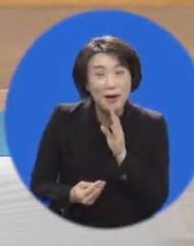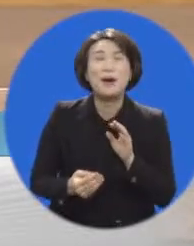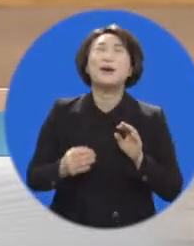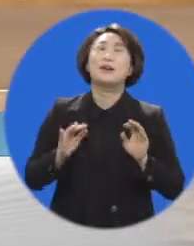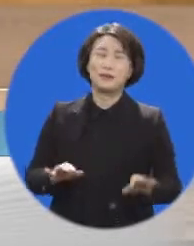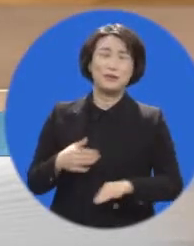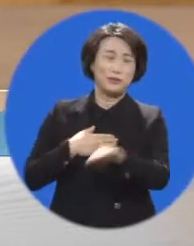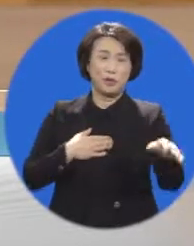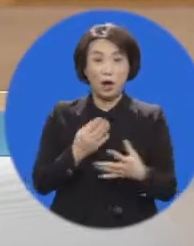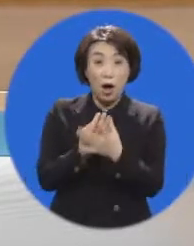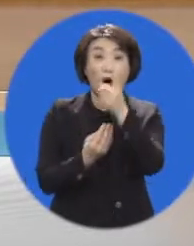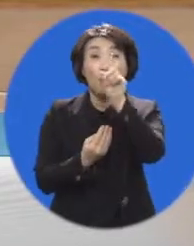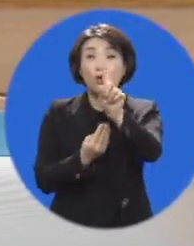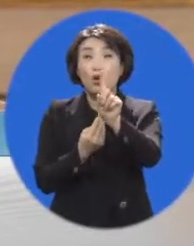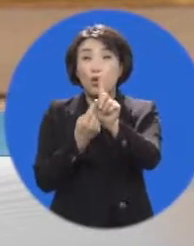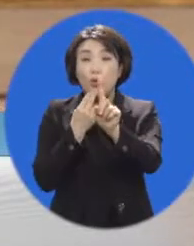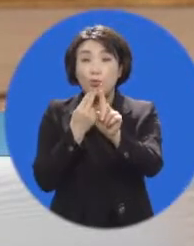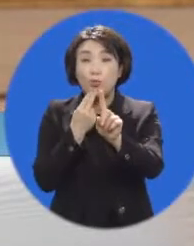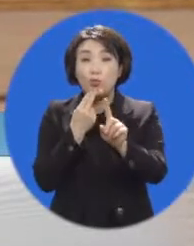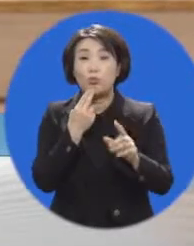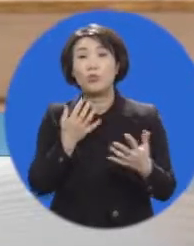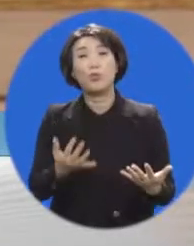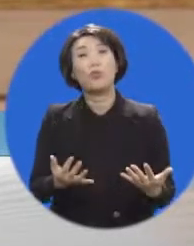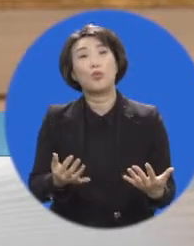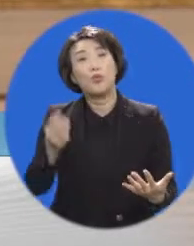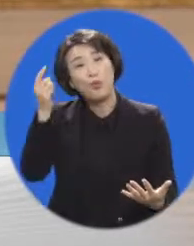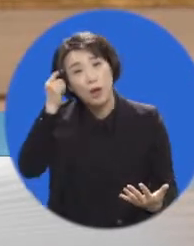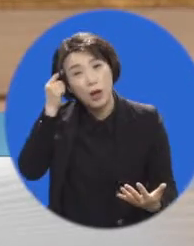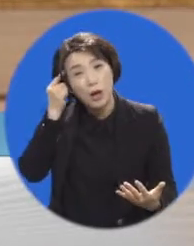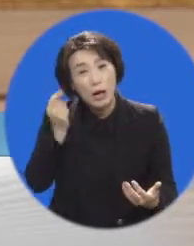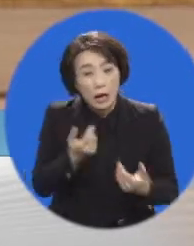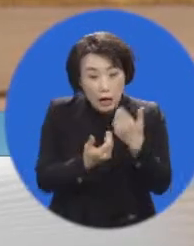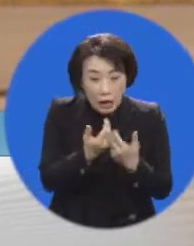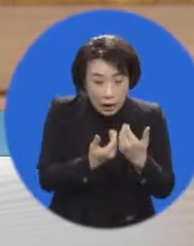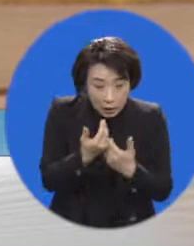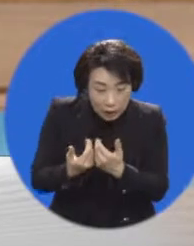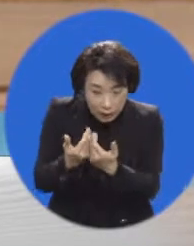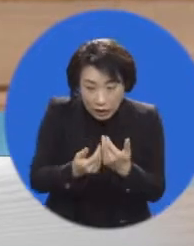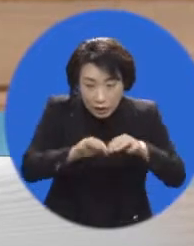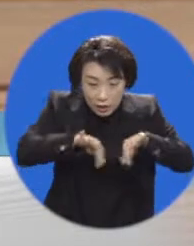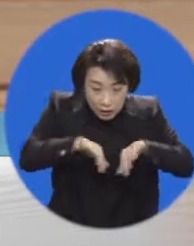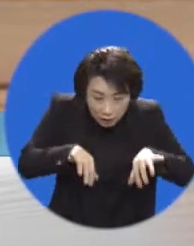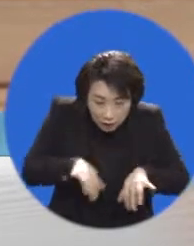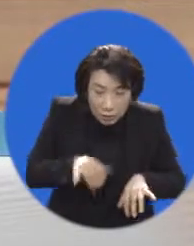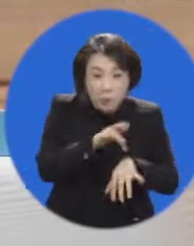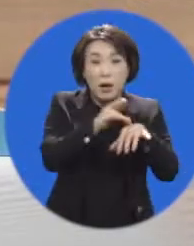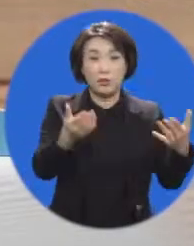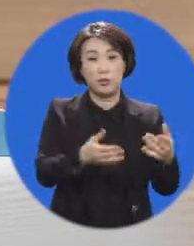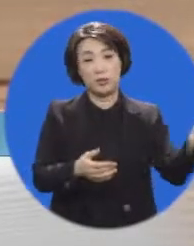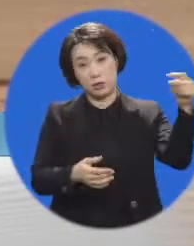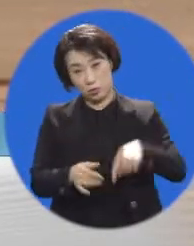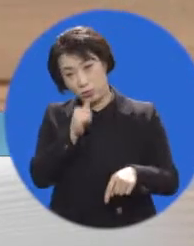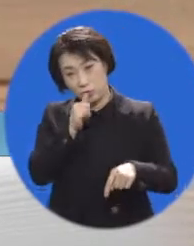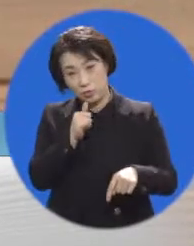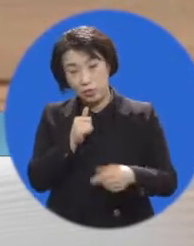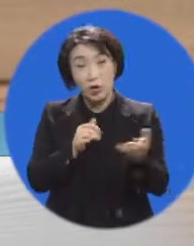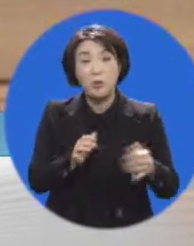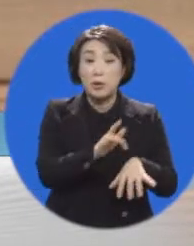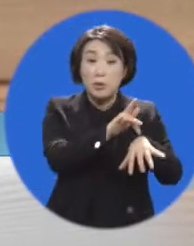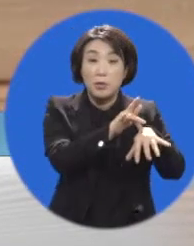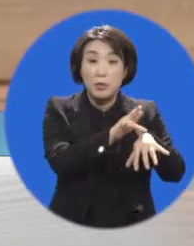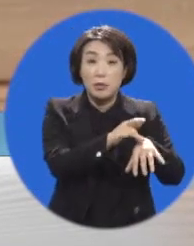근데 하나가 안 되는 이유가 뭐냐? 갈라놓는 마귀 역사. 그래서 미움은 마귀